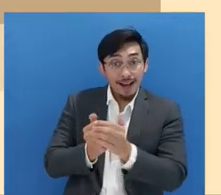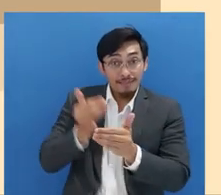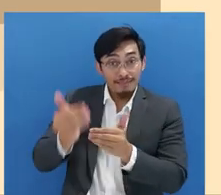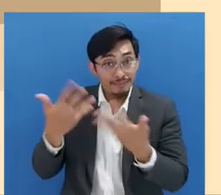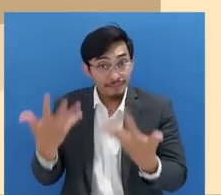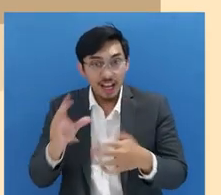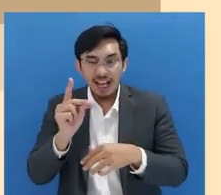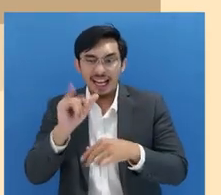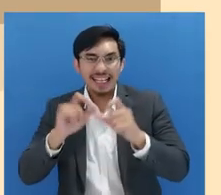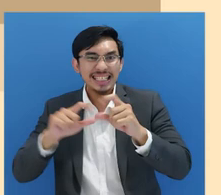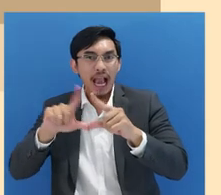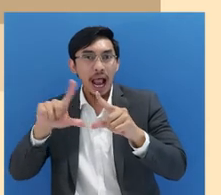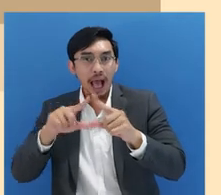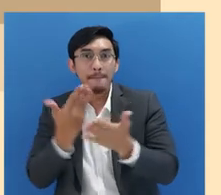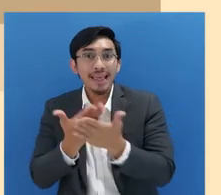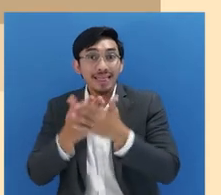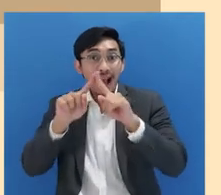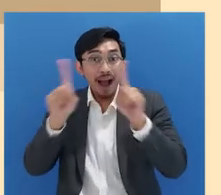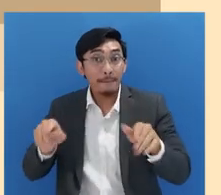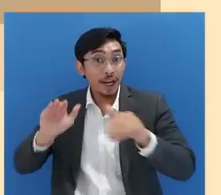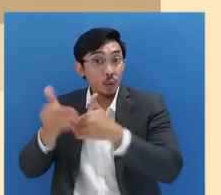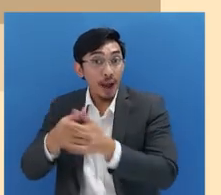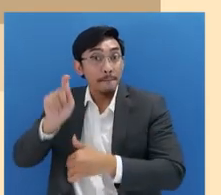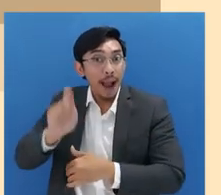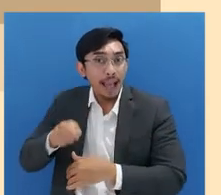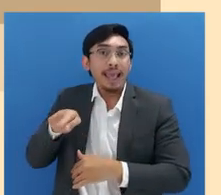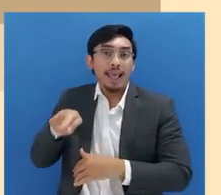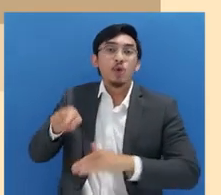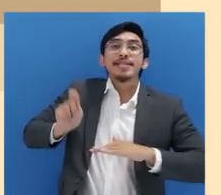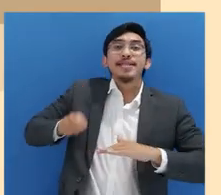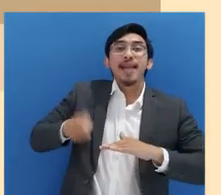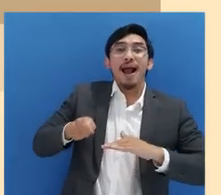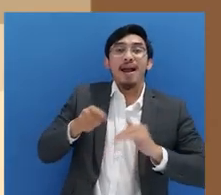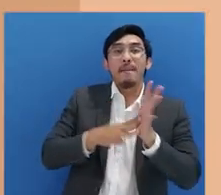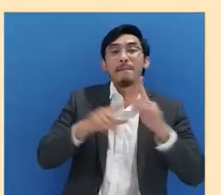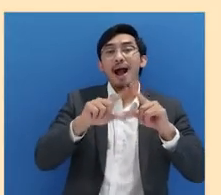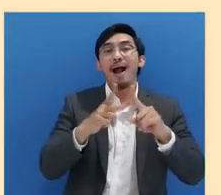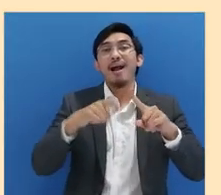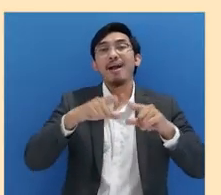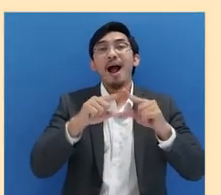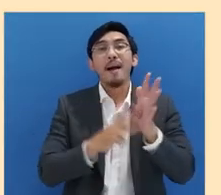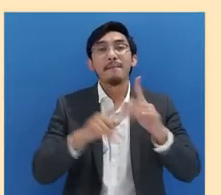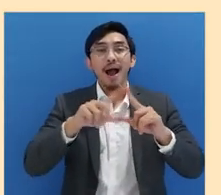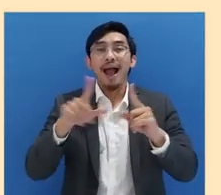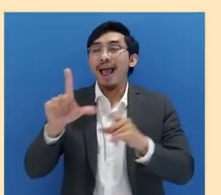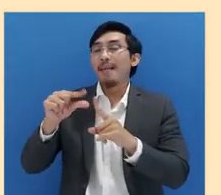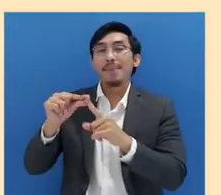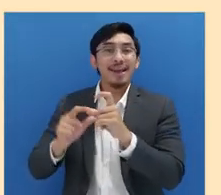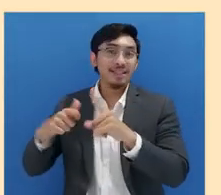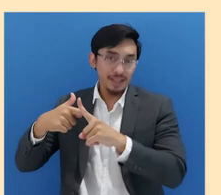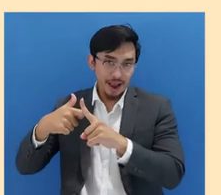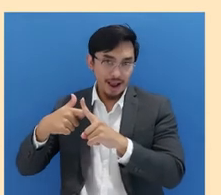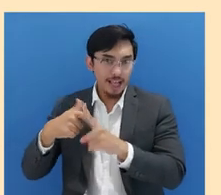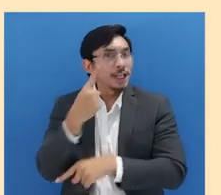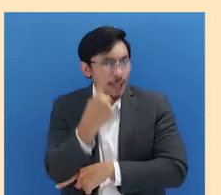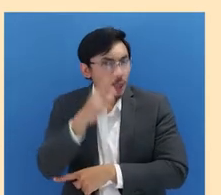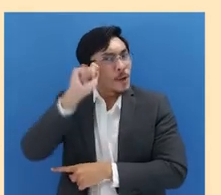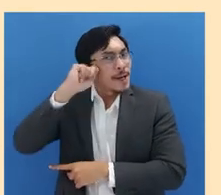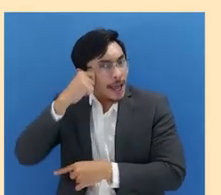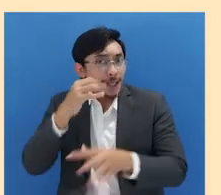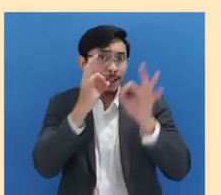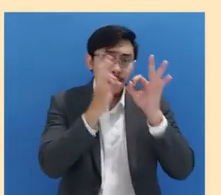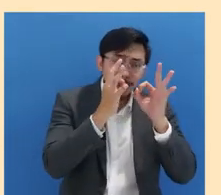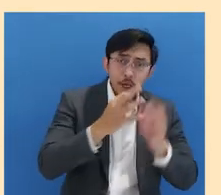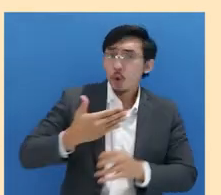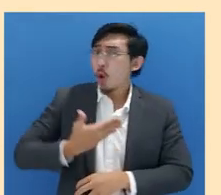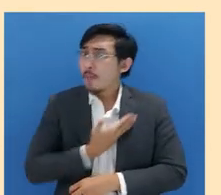perlindungan untuk digunakan dalam sidang mahkamah pimpinan LPSK. Satu hal yang perlu diingat, saksi dan korban